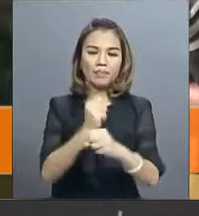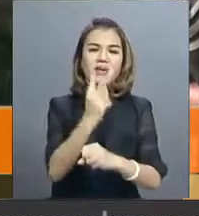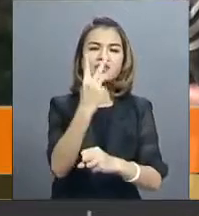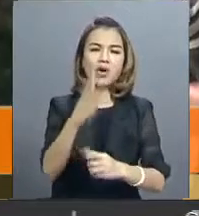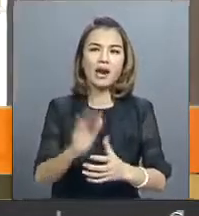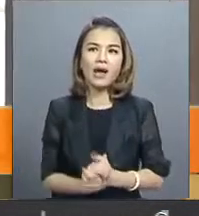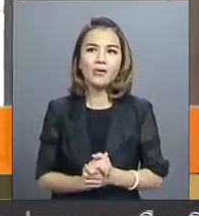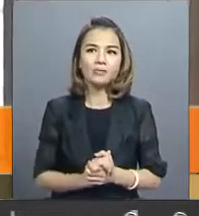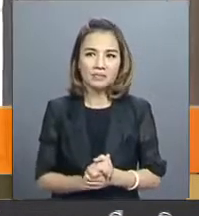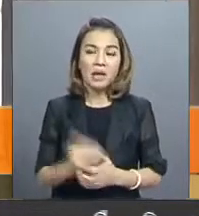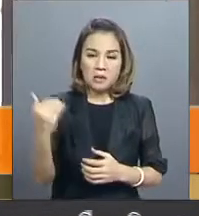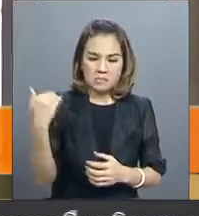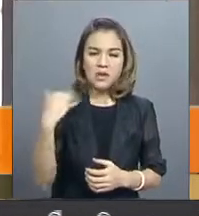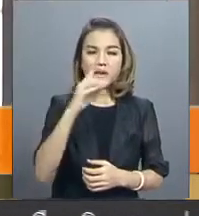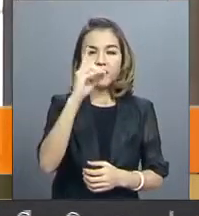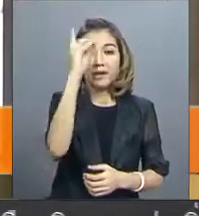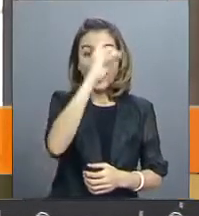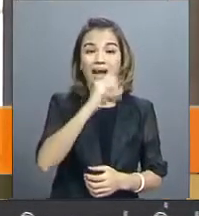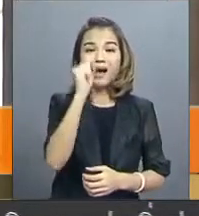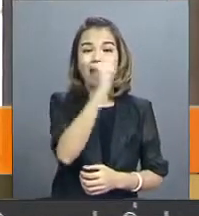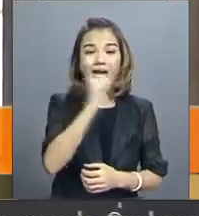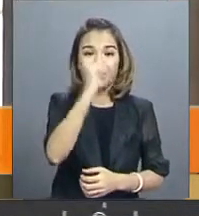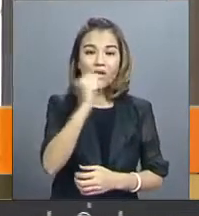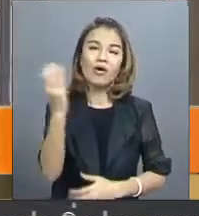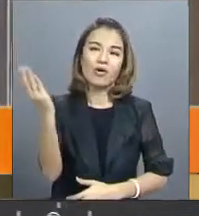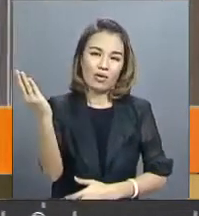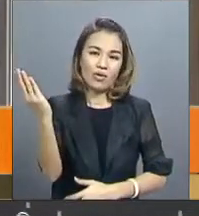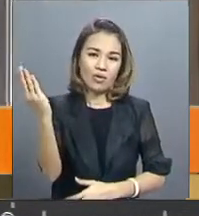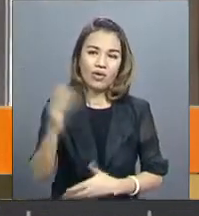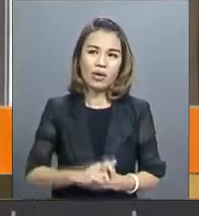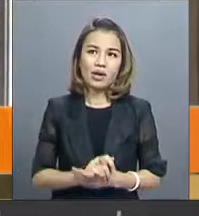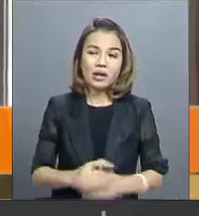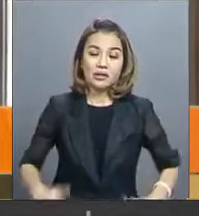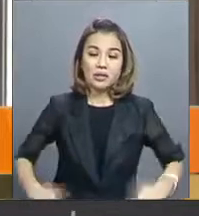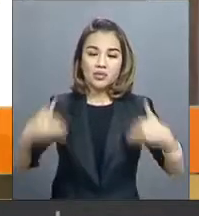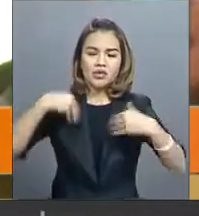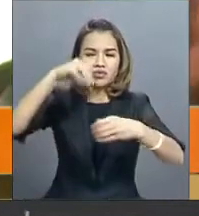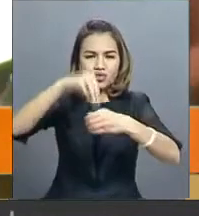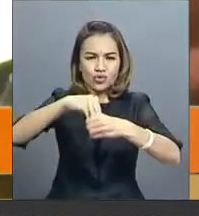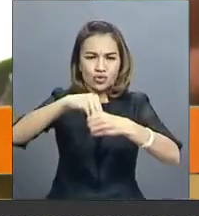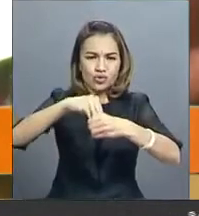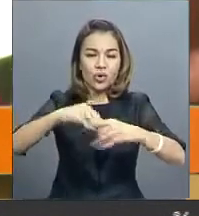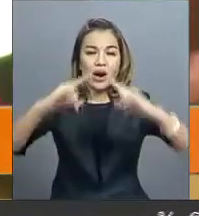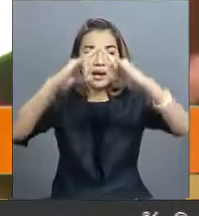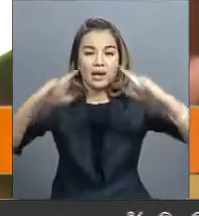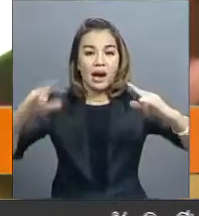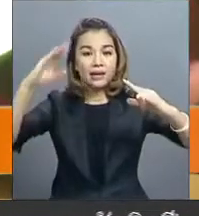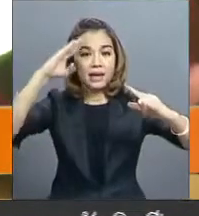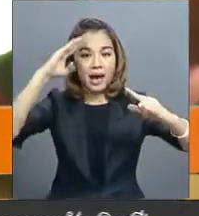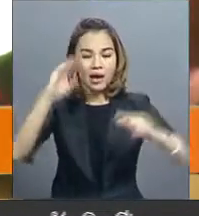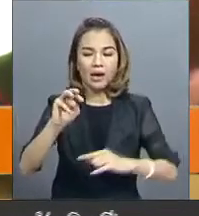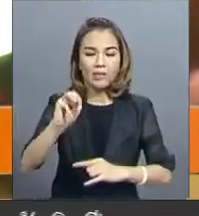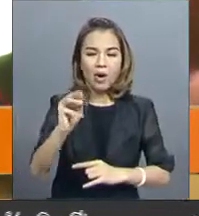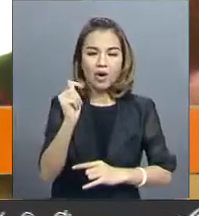หนึ่งในนั้นคือนายชินวุฒิอินทรคูศินศิลปินนักร้องที่เข้ามาใช้ชีวิตภายใต้รั้วมทบ11ซึ่งได้ชื่อว่า